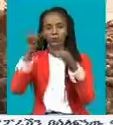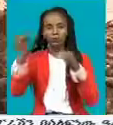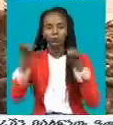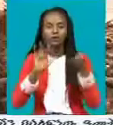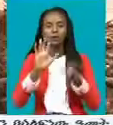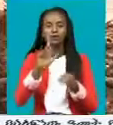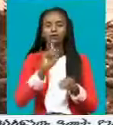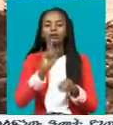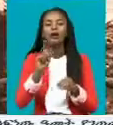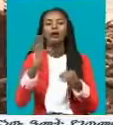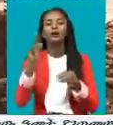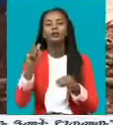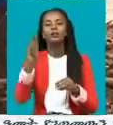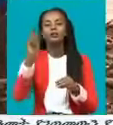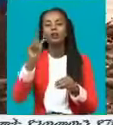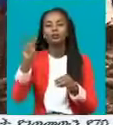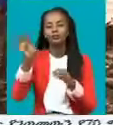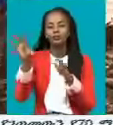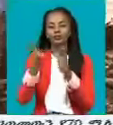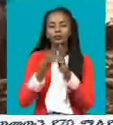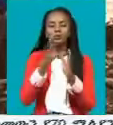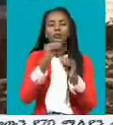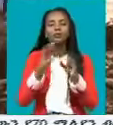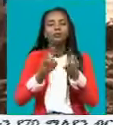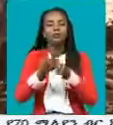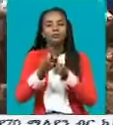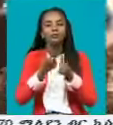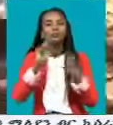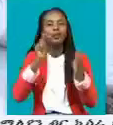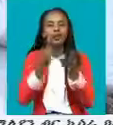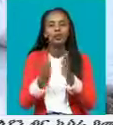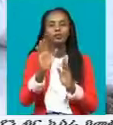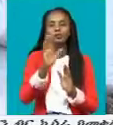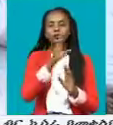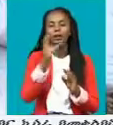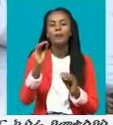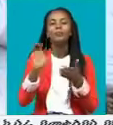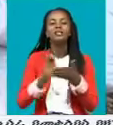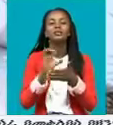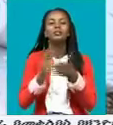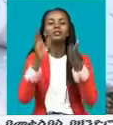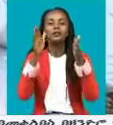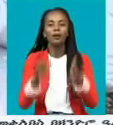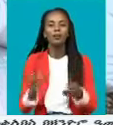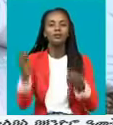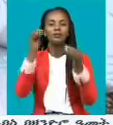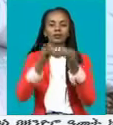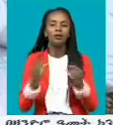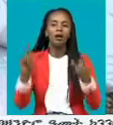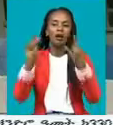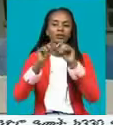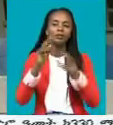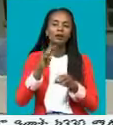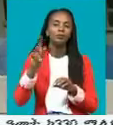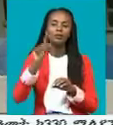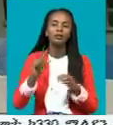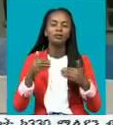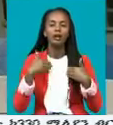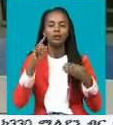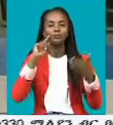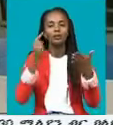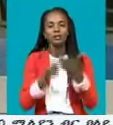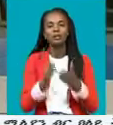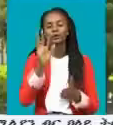ነው። የአፈር ናሙና ተጠንቶ የኮምፖስት ተስማሚነት መረጋገጡንና ምርትና ምርታማነትን ለመጨመር አይነተኛ ሚና እንዳለው